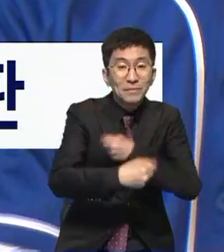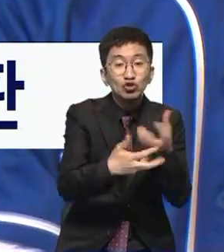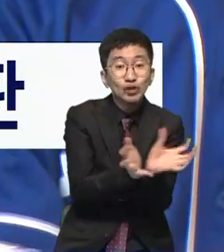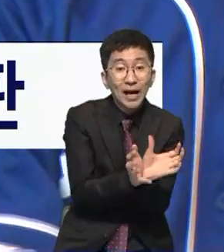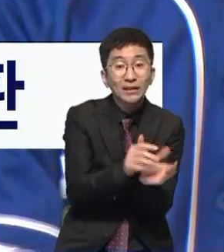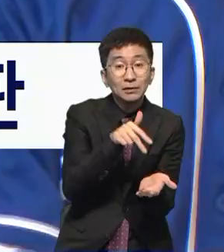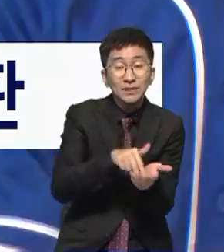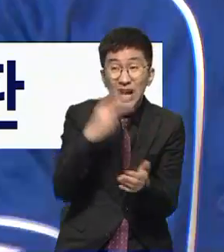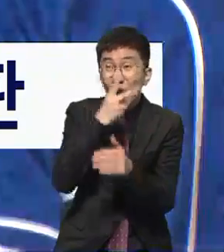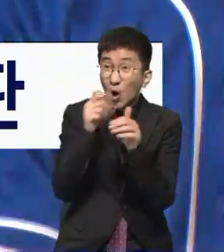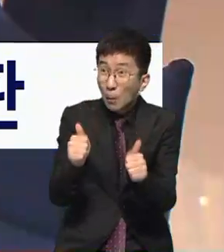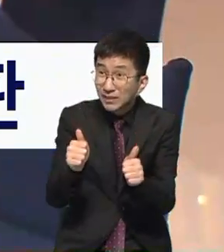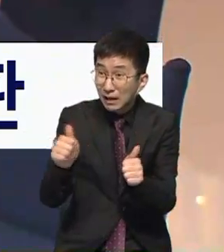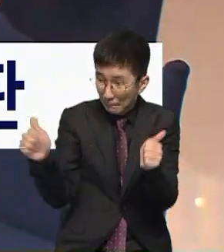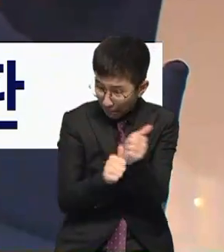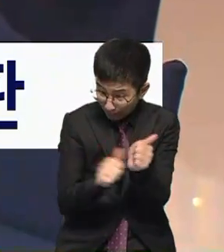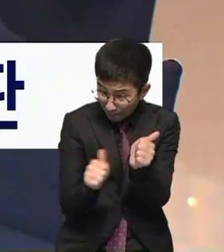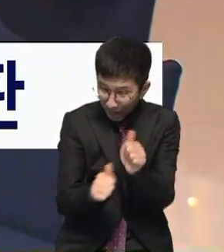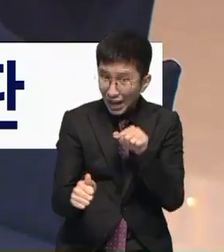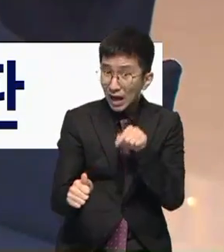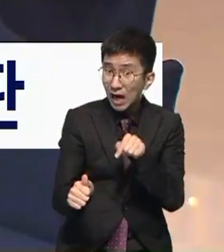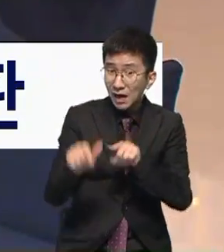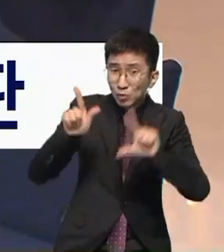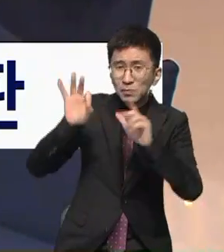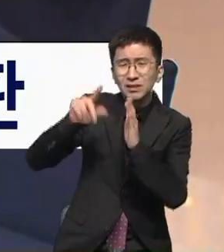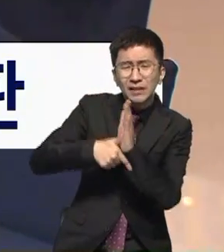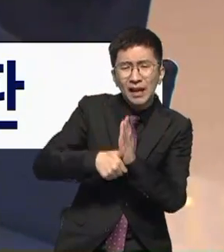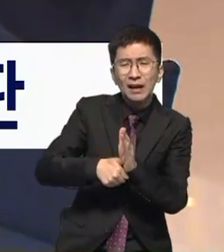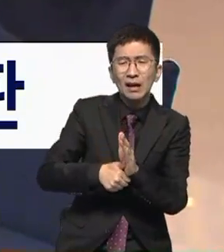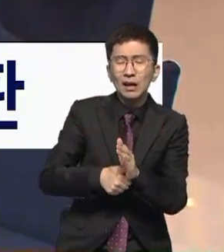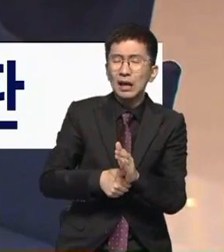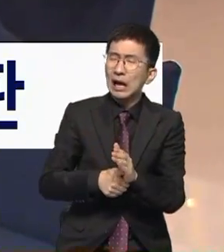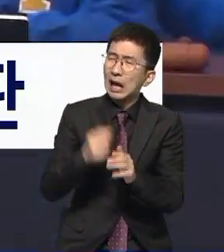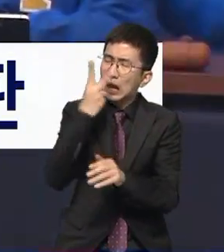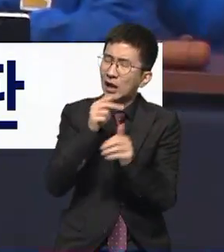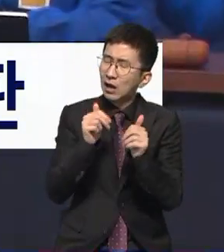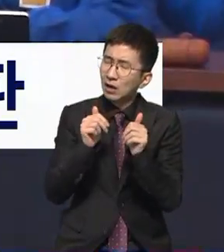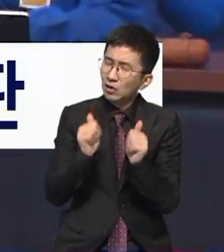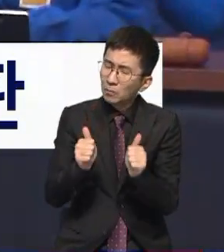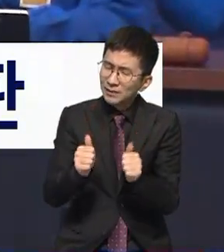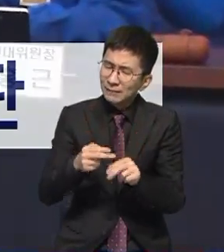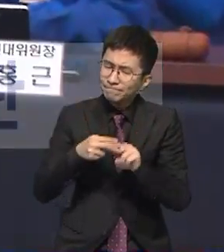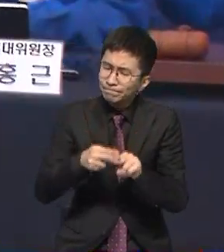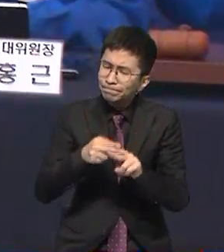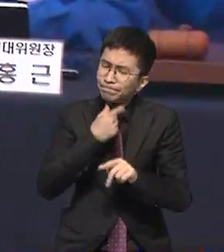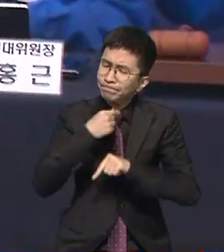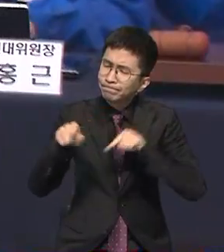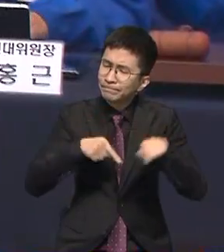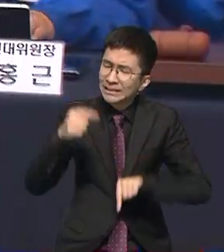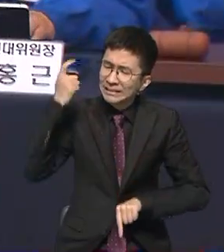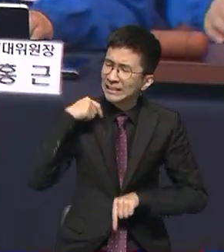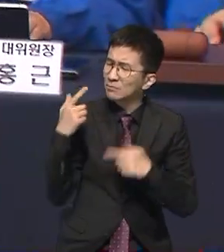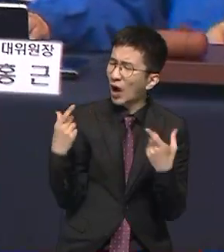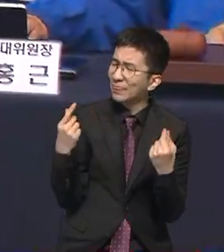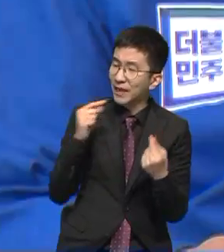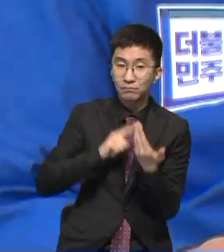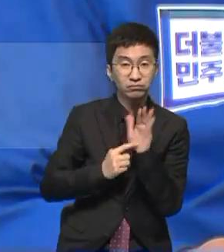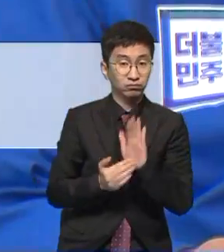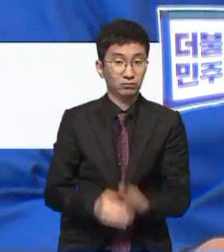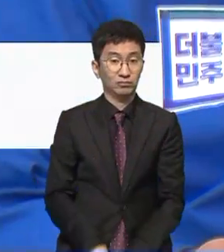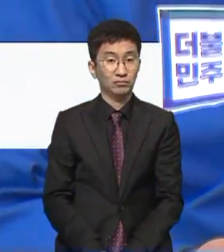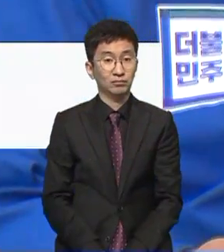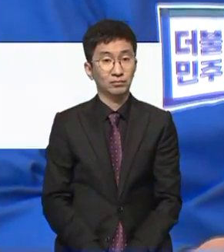대거 중용된 윤석열 정부의 인사를 검치 국가를 세우려는 거라고 비판하며 견제론을 부각했습니다. 한동훈을